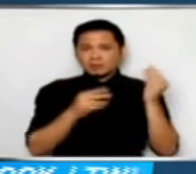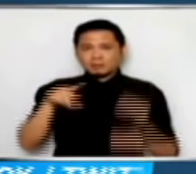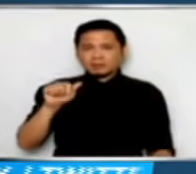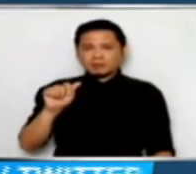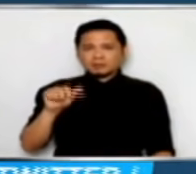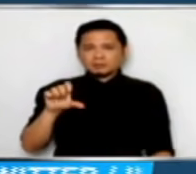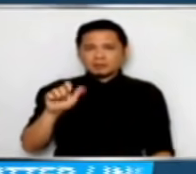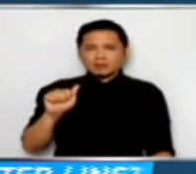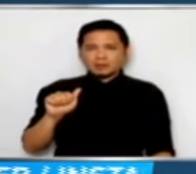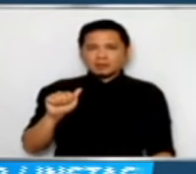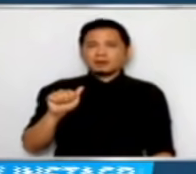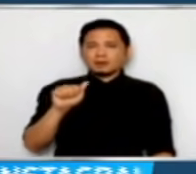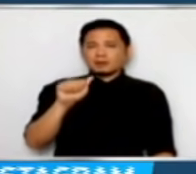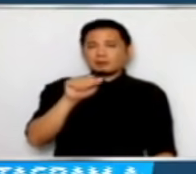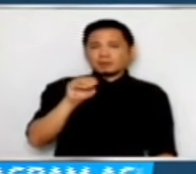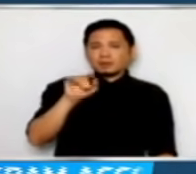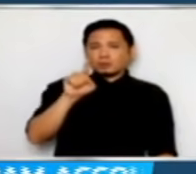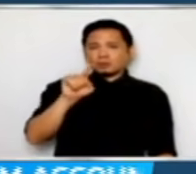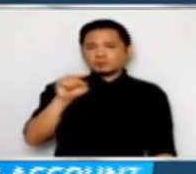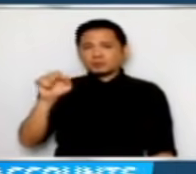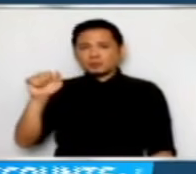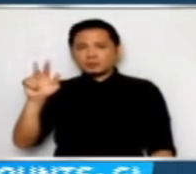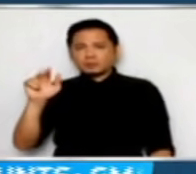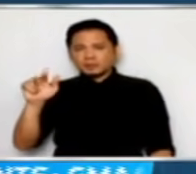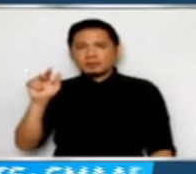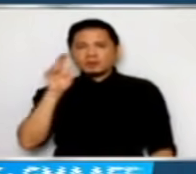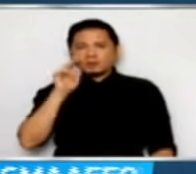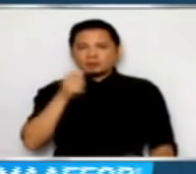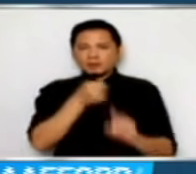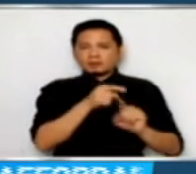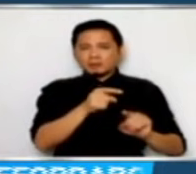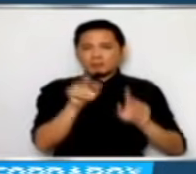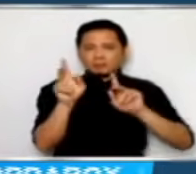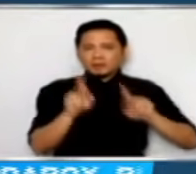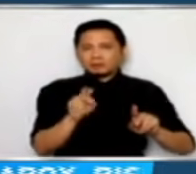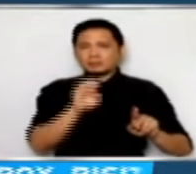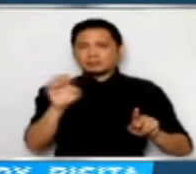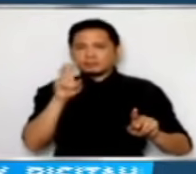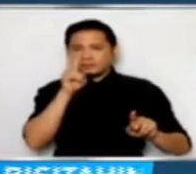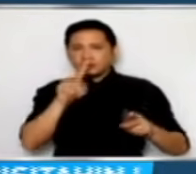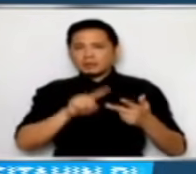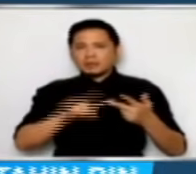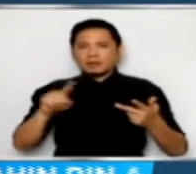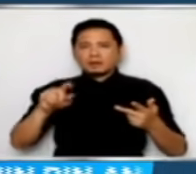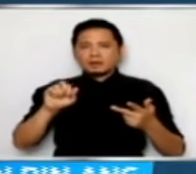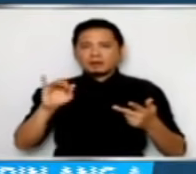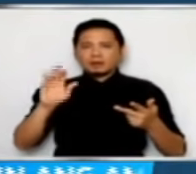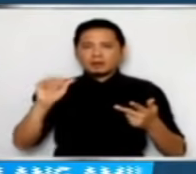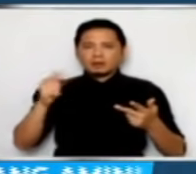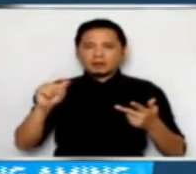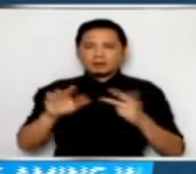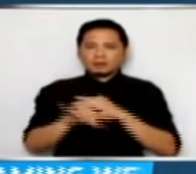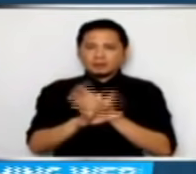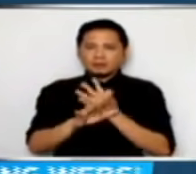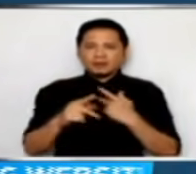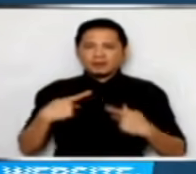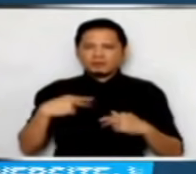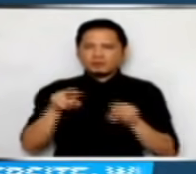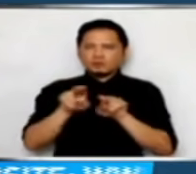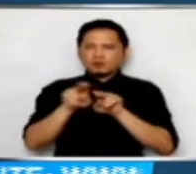13, iilang panig lang ng Palawan, Eastern Visayas, Caraga at Davao Region ang nakatanggap ng normal na dami ng